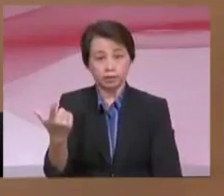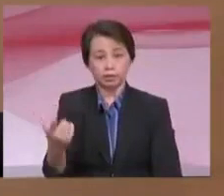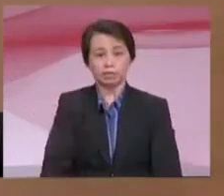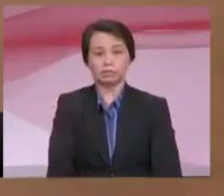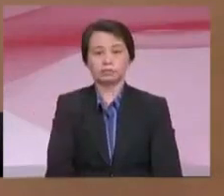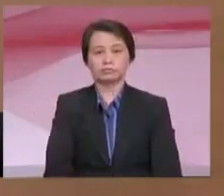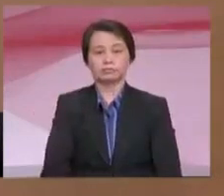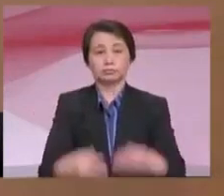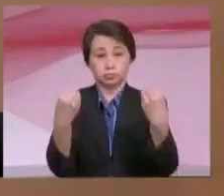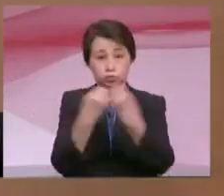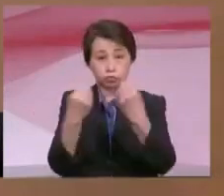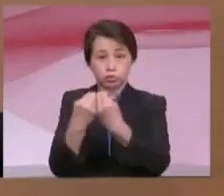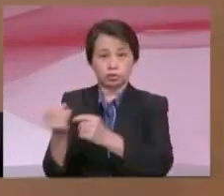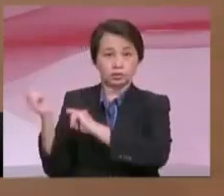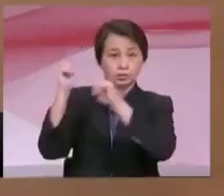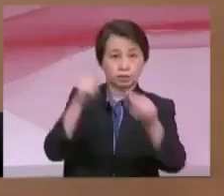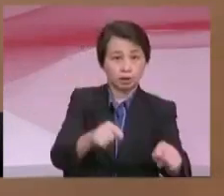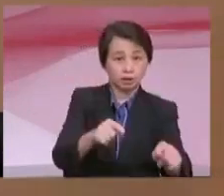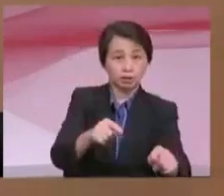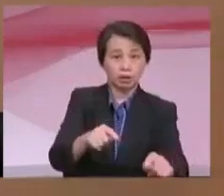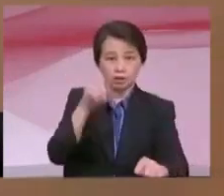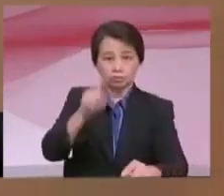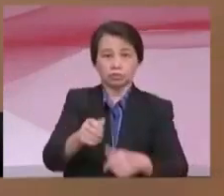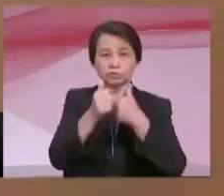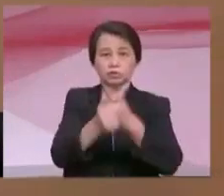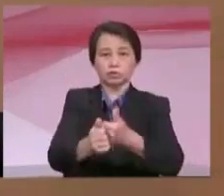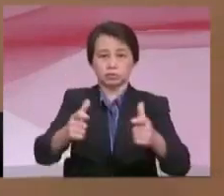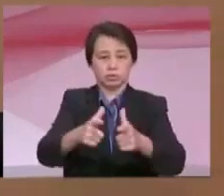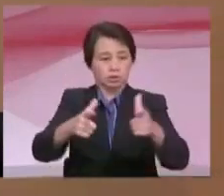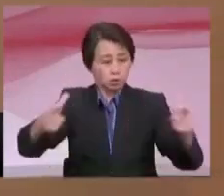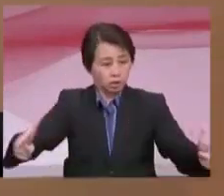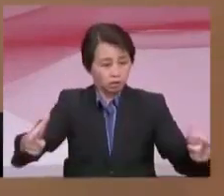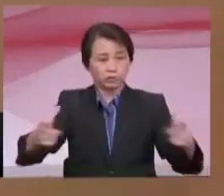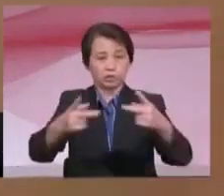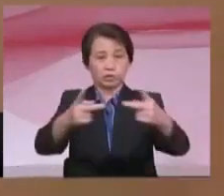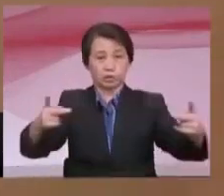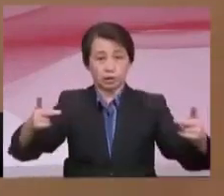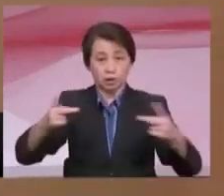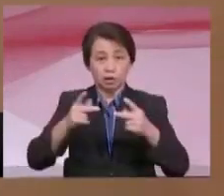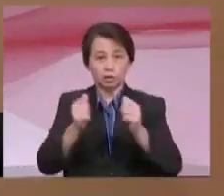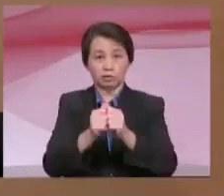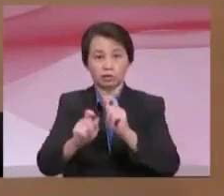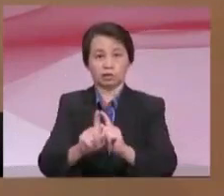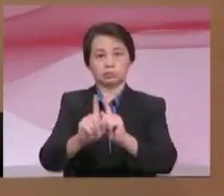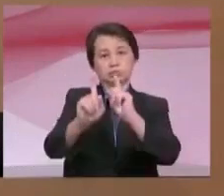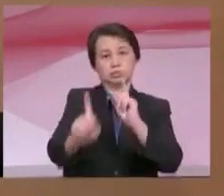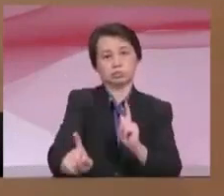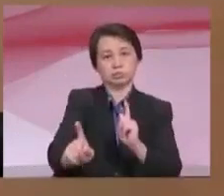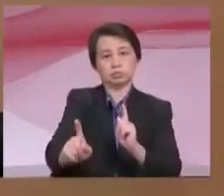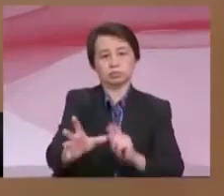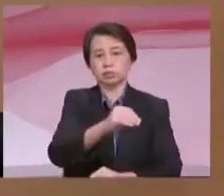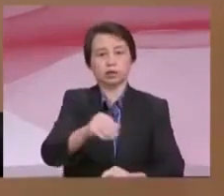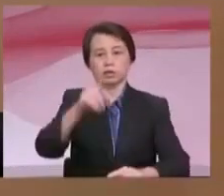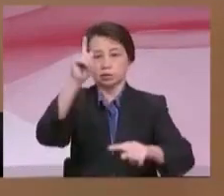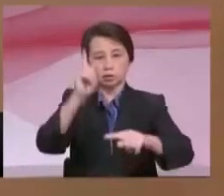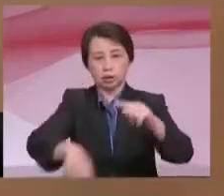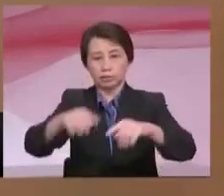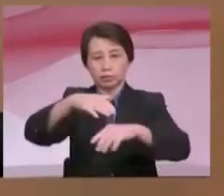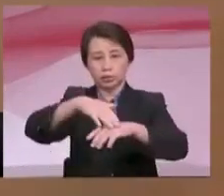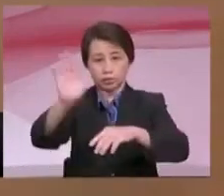jumlah kehadiran perlu mengikuti keluasan kawasan dengan penjarakan sosial dan tidak